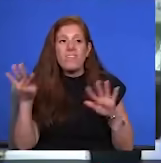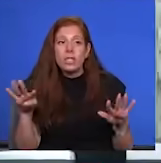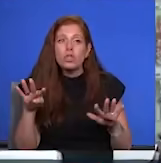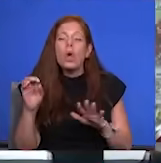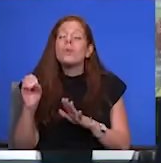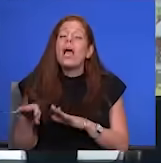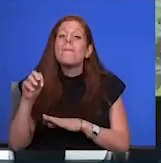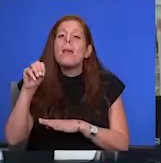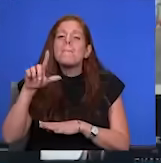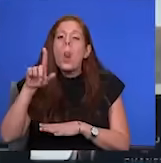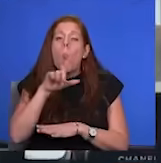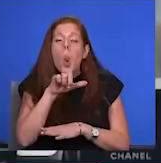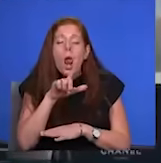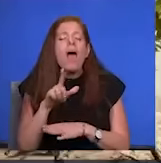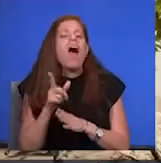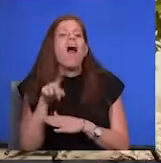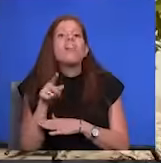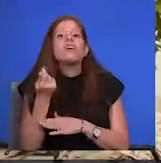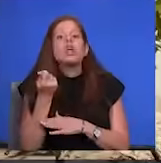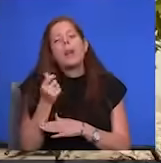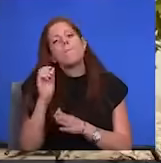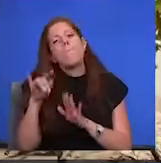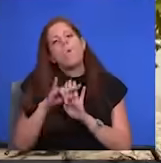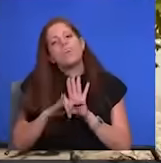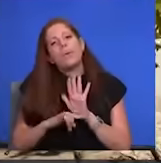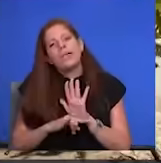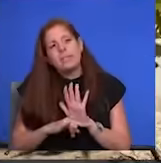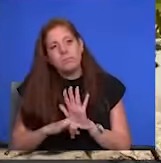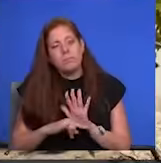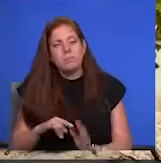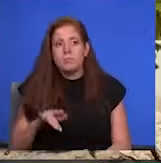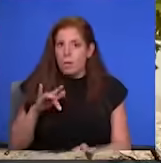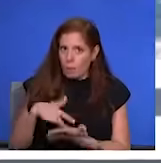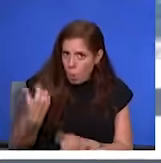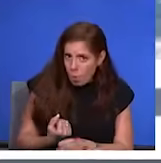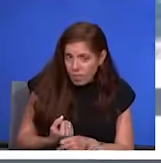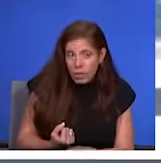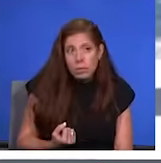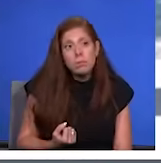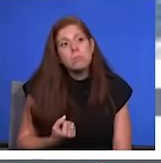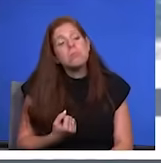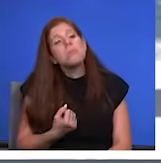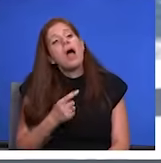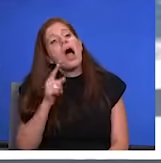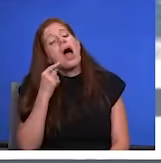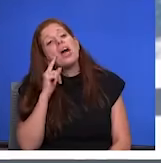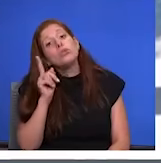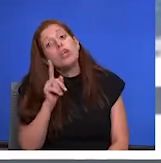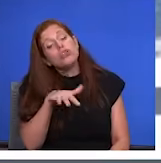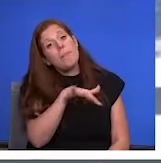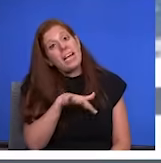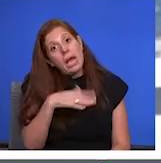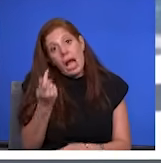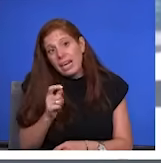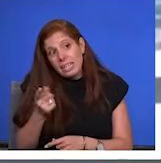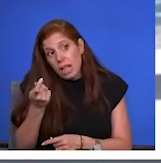לבחירות אלפי שקלים באופן חוקי. המקום עובד כבר כאילו? ואני יודע, בקרקע חקלאית אין מסחר וכאלה. למה